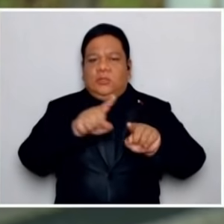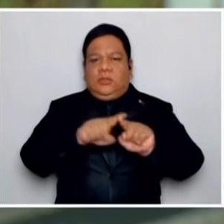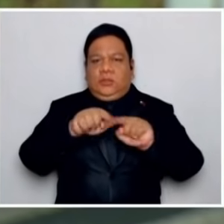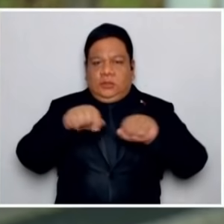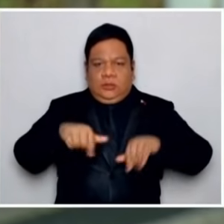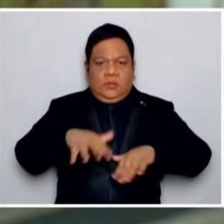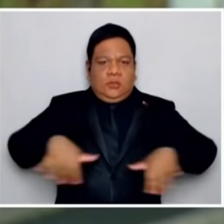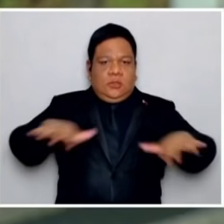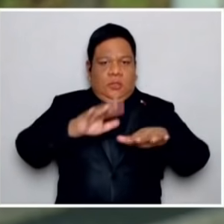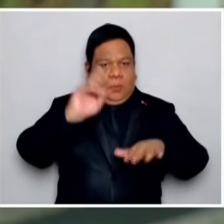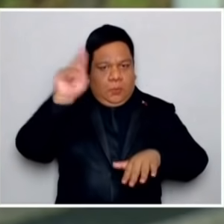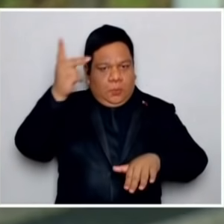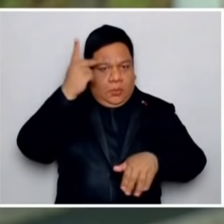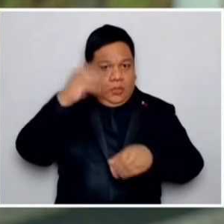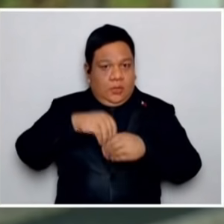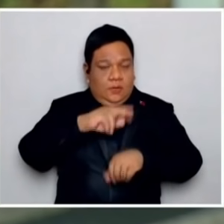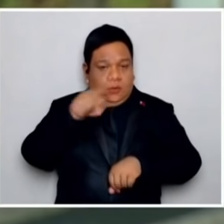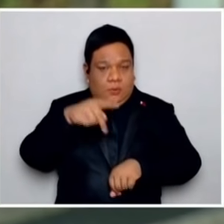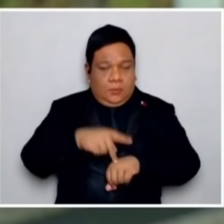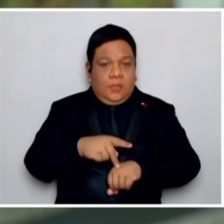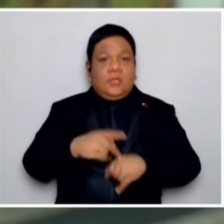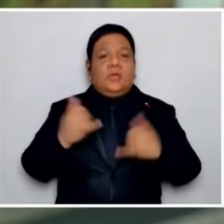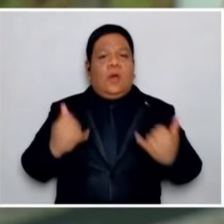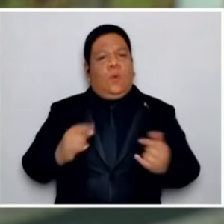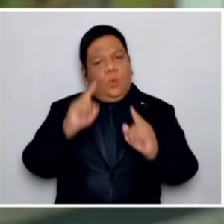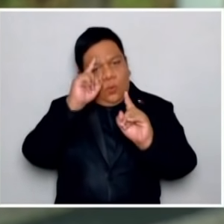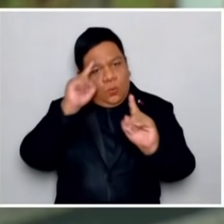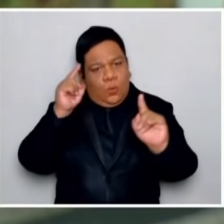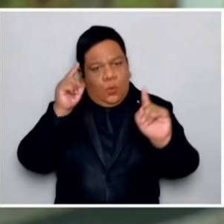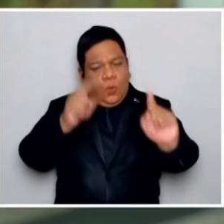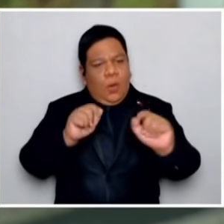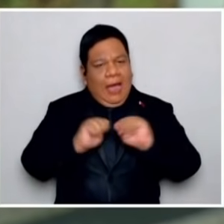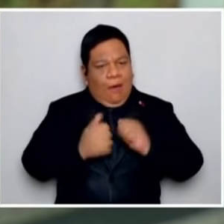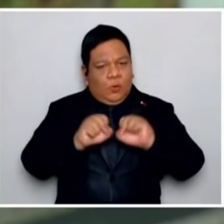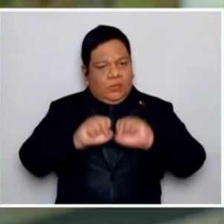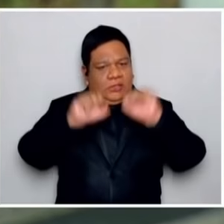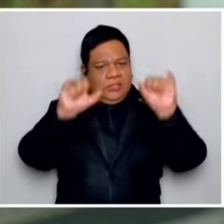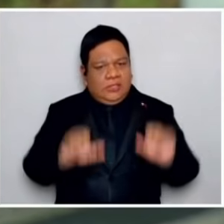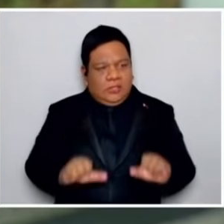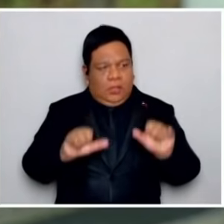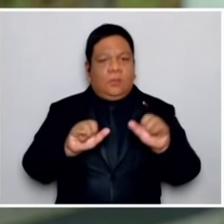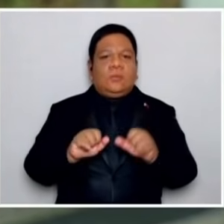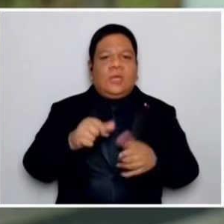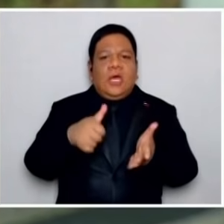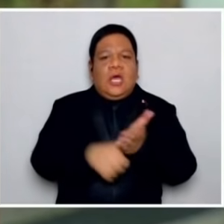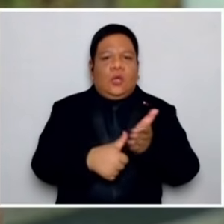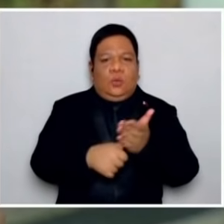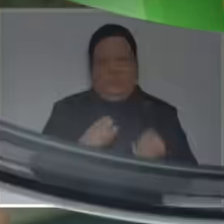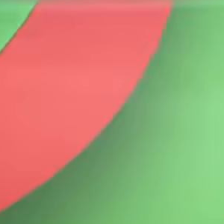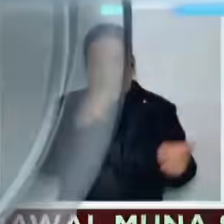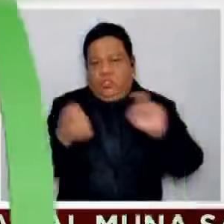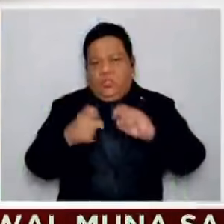dito isinusulong nila ang reforma sa sistema ng halalan. Nagpapatrol, Mike Navalio.